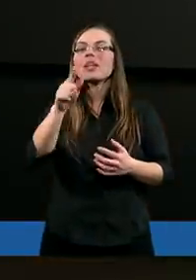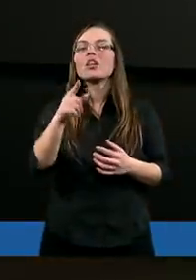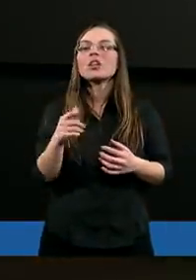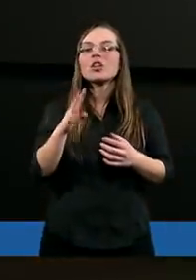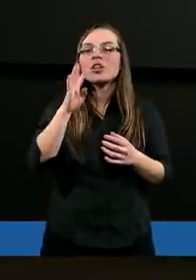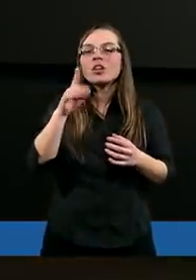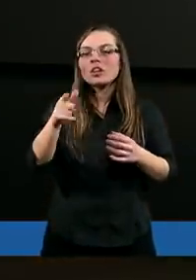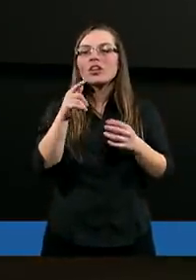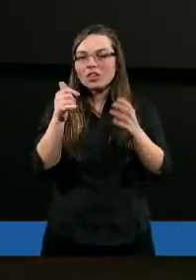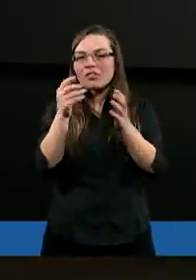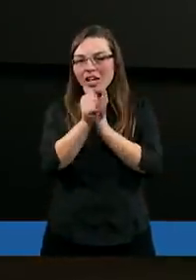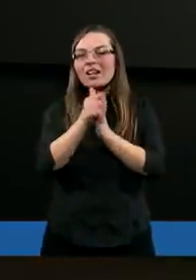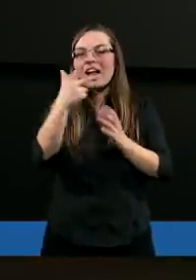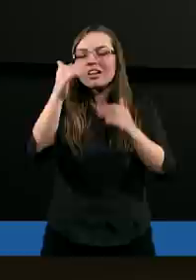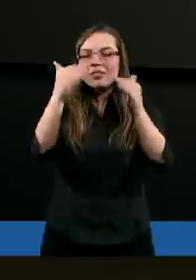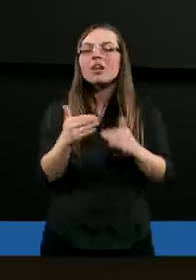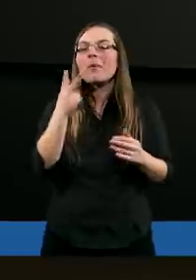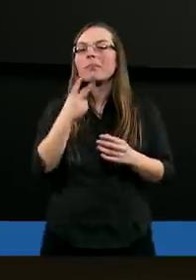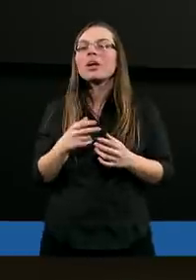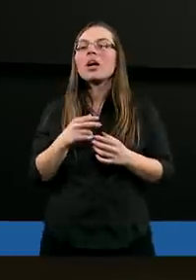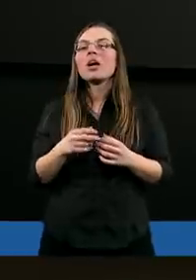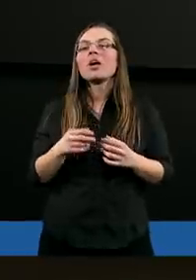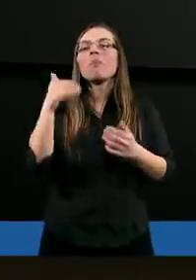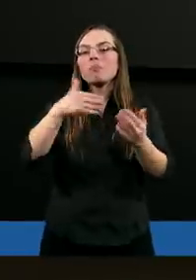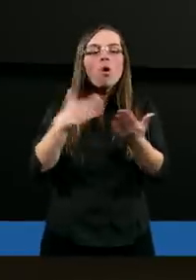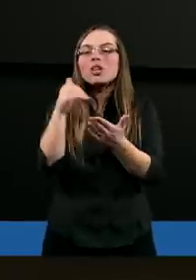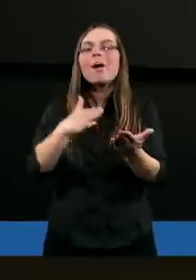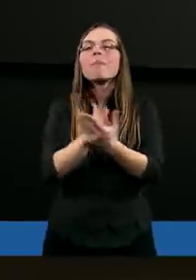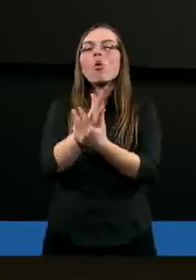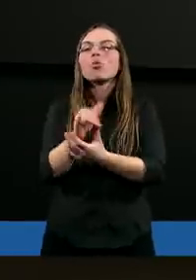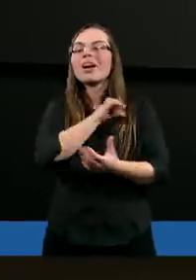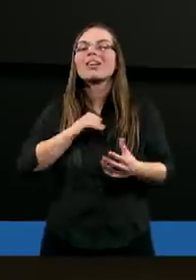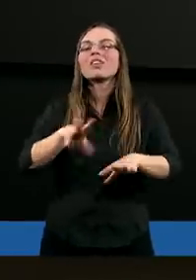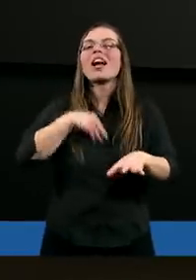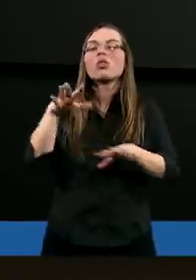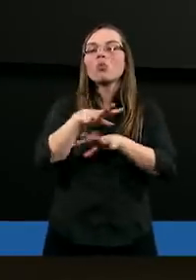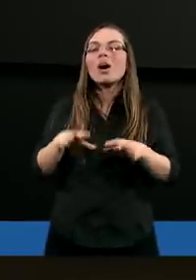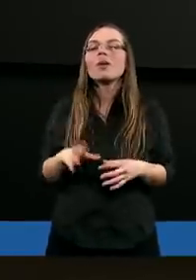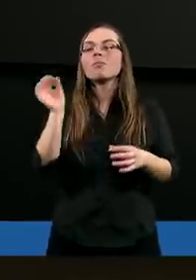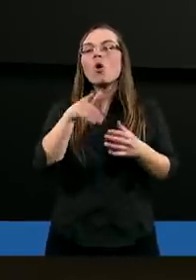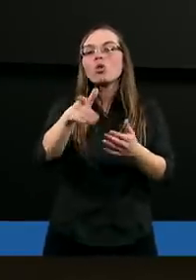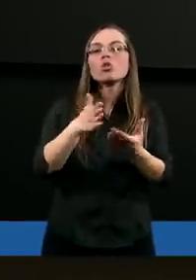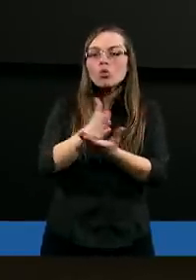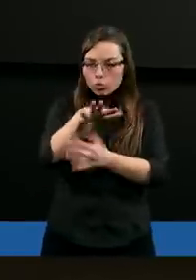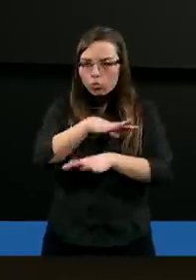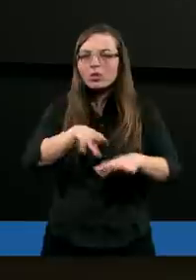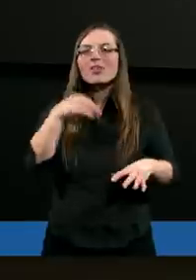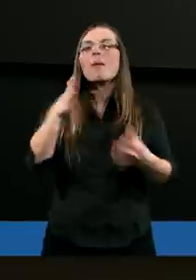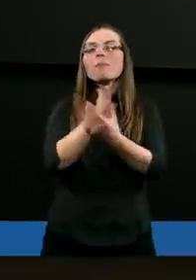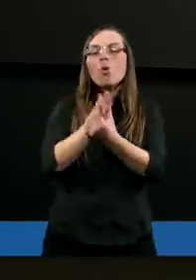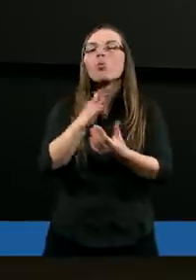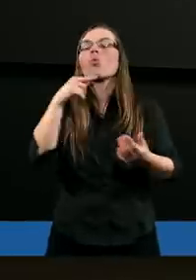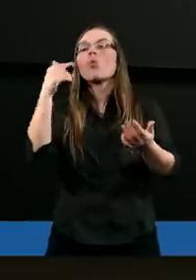pisarka chrześcijańska Ellen White napisała tak: nie możemy posługiwać się Świętym Duchem, to Duch Święty ma posługiwać